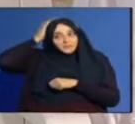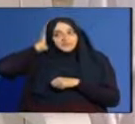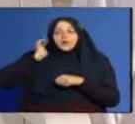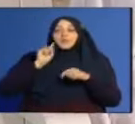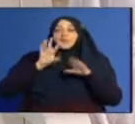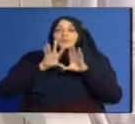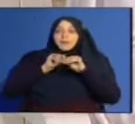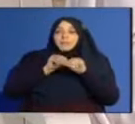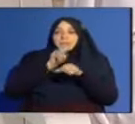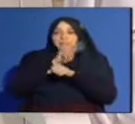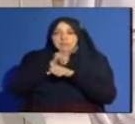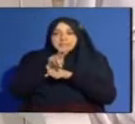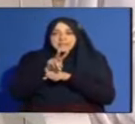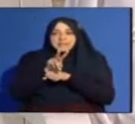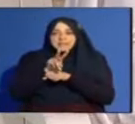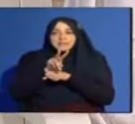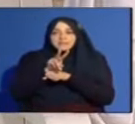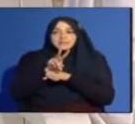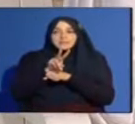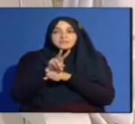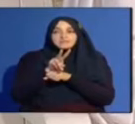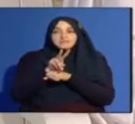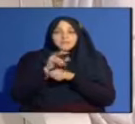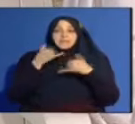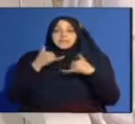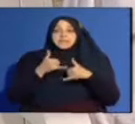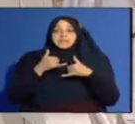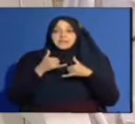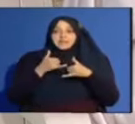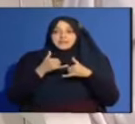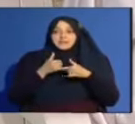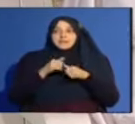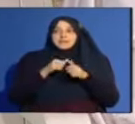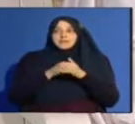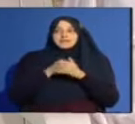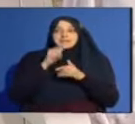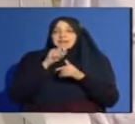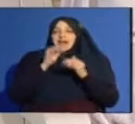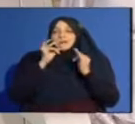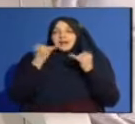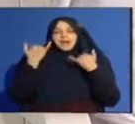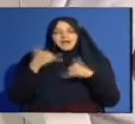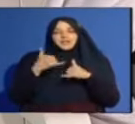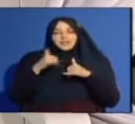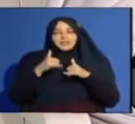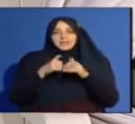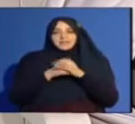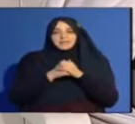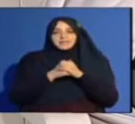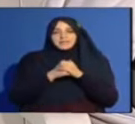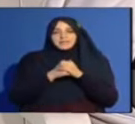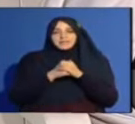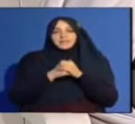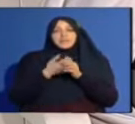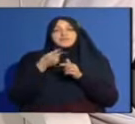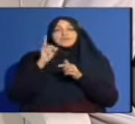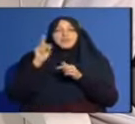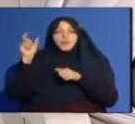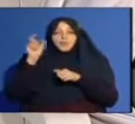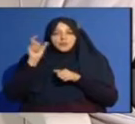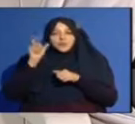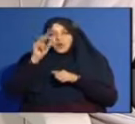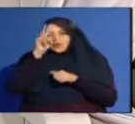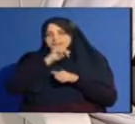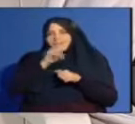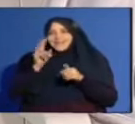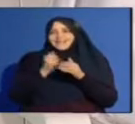نعم. لعائلاتهم في أوطانهم. والأمر خاص بالجزائر وبالأوطان الإسلامية قاطبة.